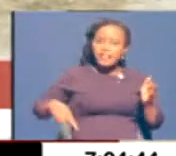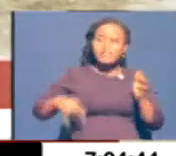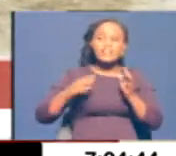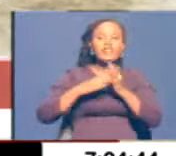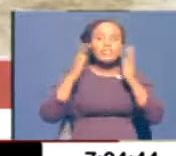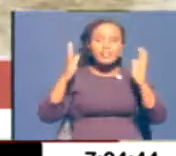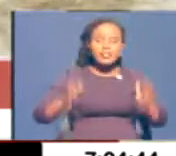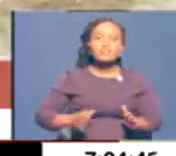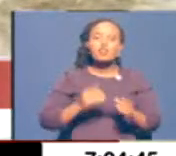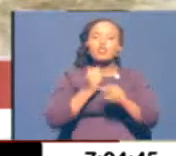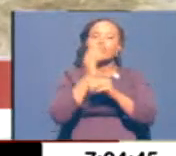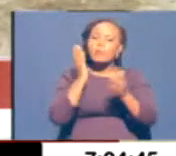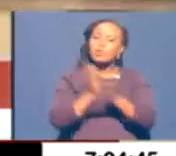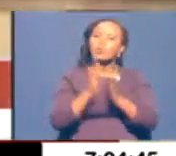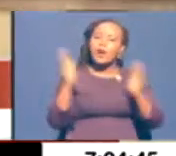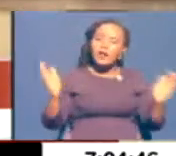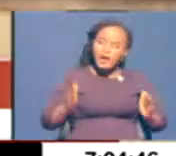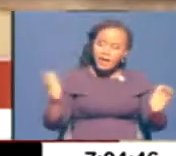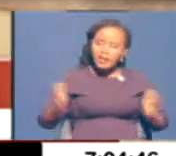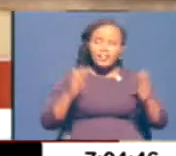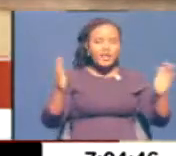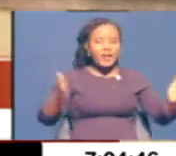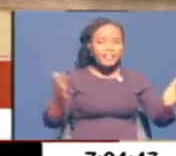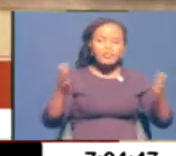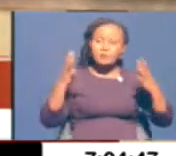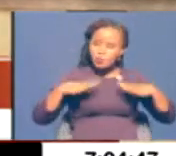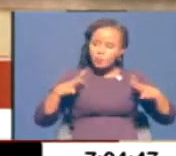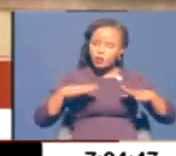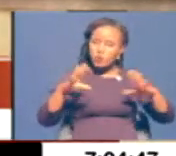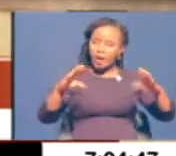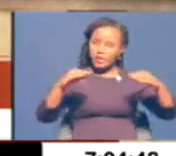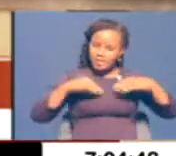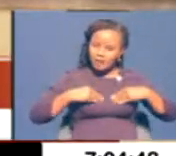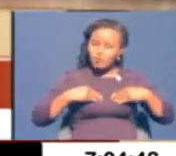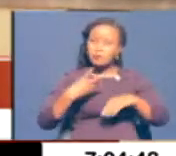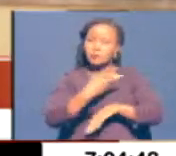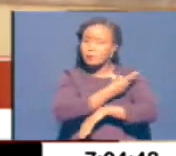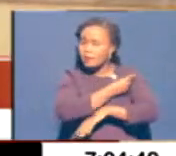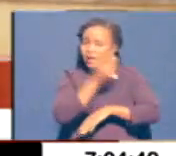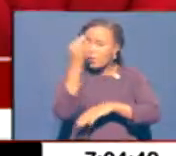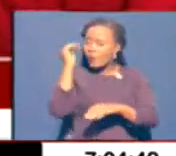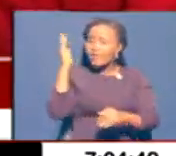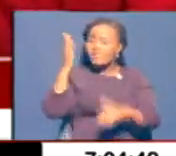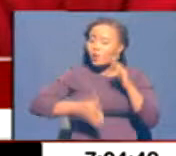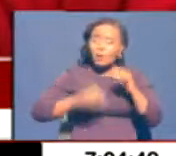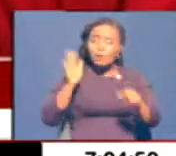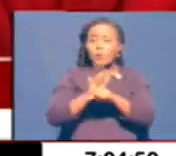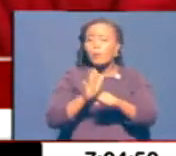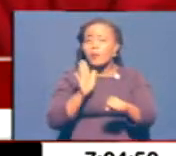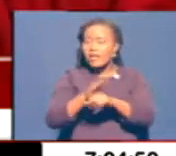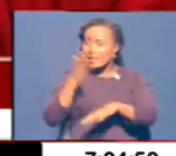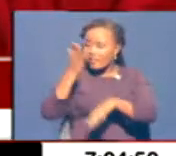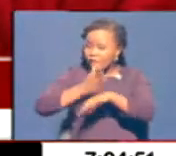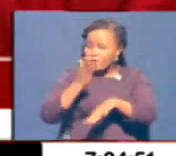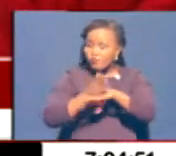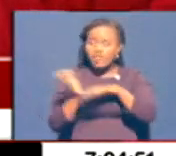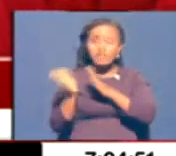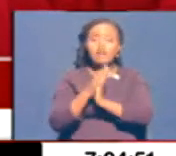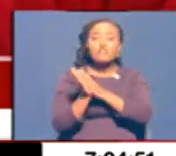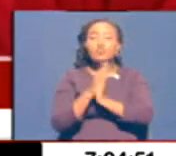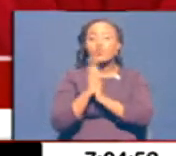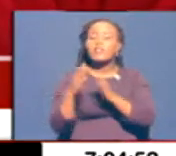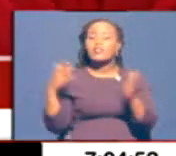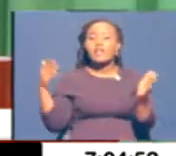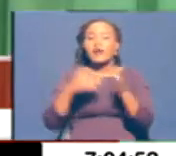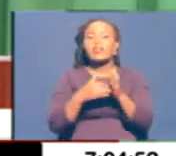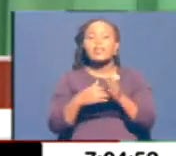katika kuwahimiza Wakenya wachanjwe, huku akionya kuhusu uenezaji propaganda potovu kuhusu chanjo kuzuia maambukizi ya